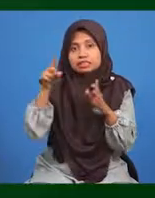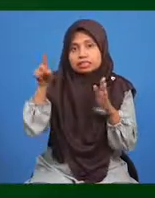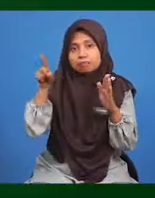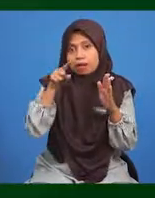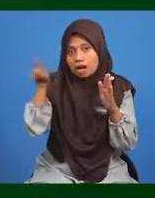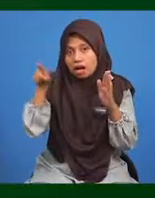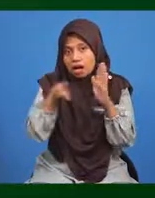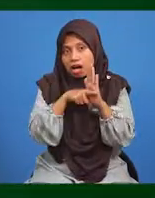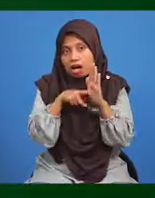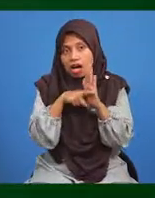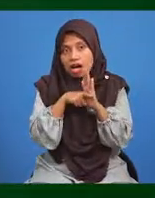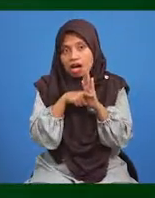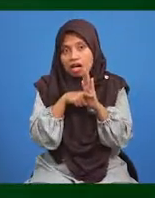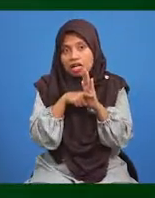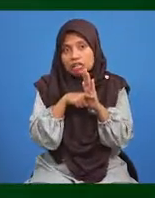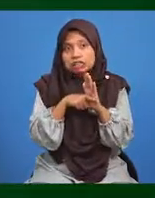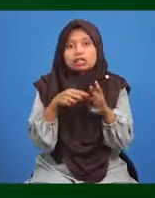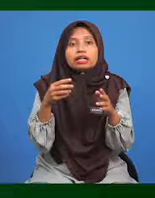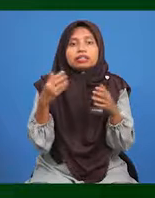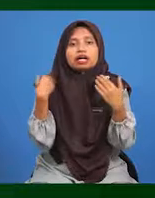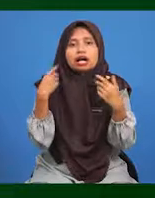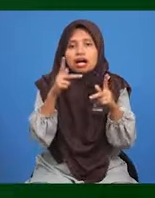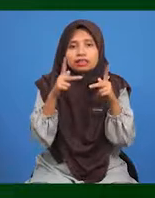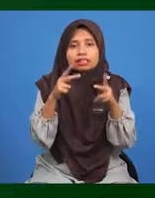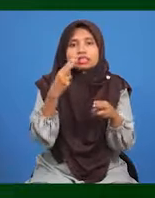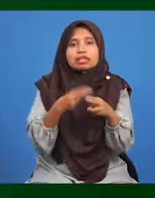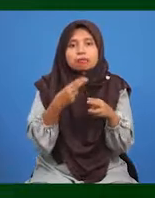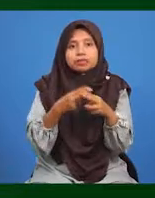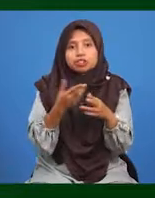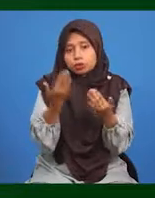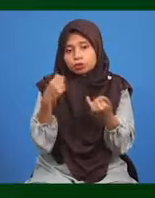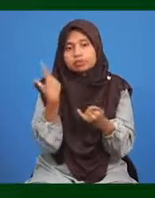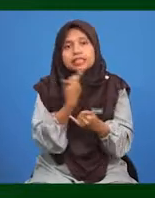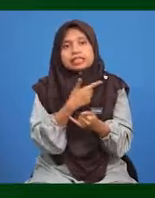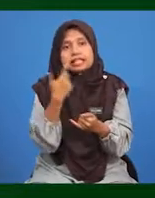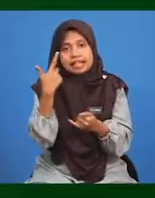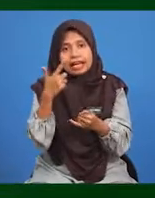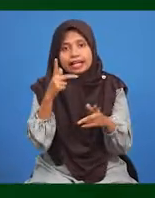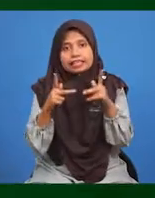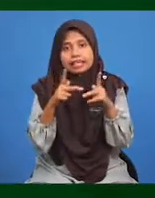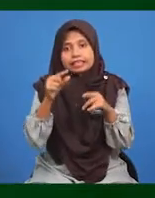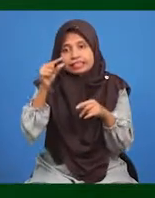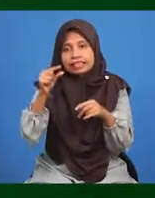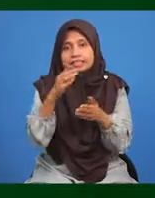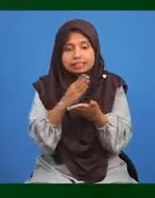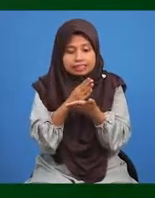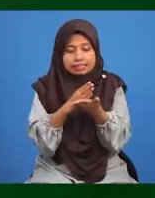terdiri daripada kata nama. Mari kita lihat contoh kata ganda separa.